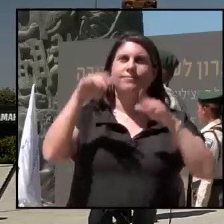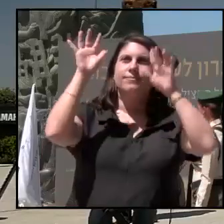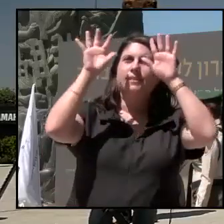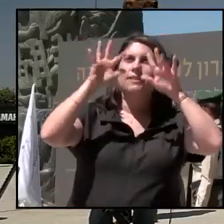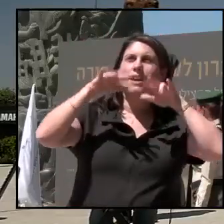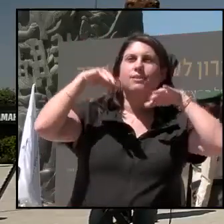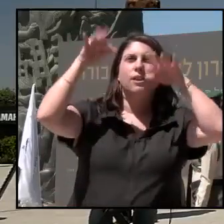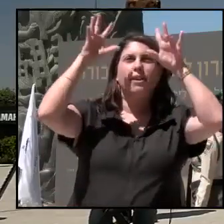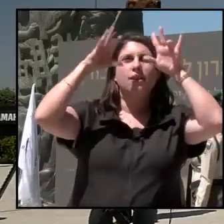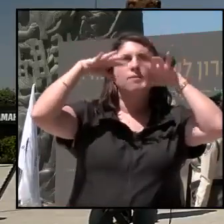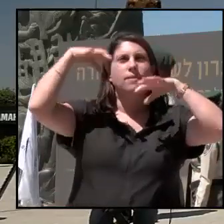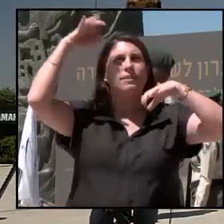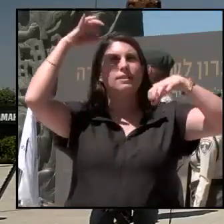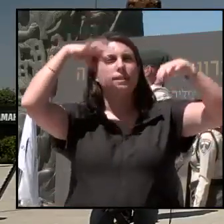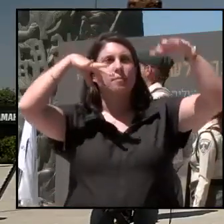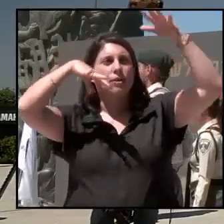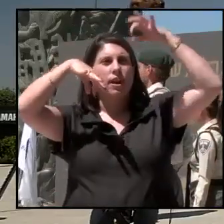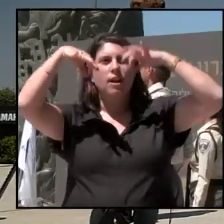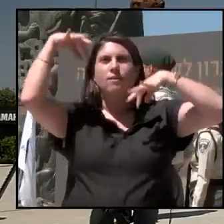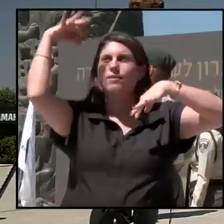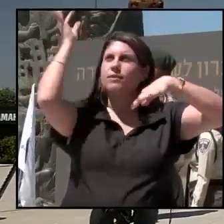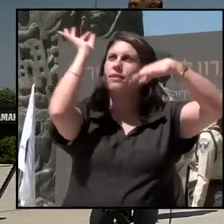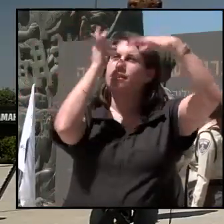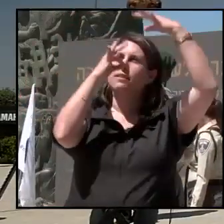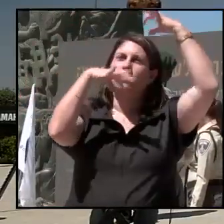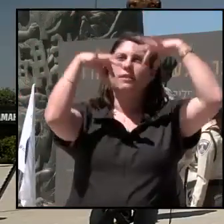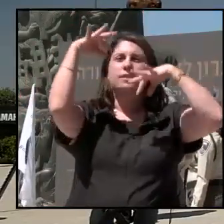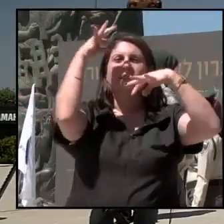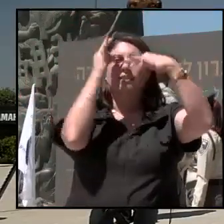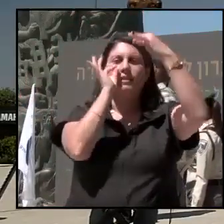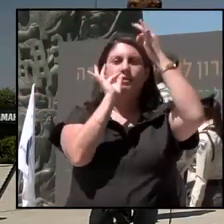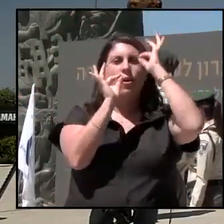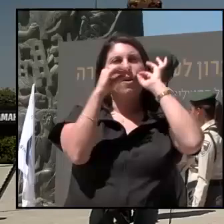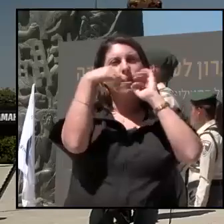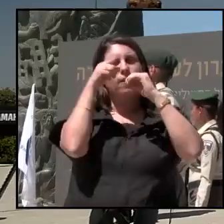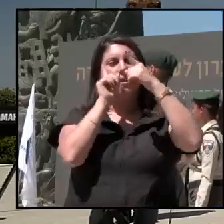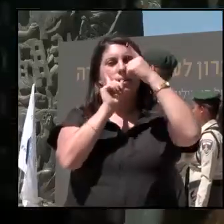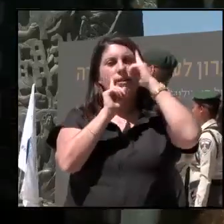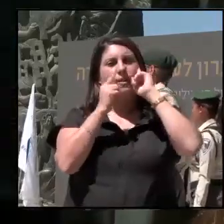הכרתי טיפותיו של הגשם, נקבות בתוכי